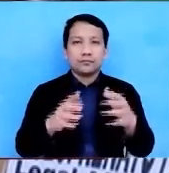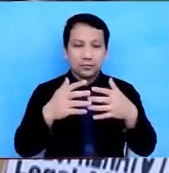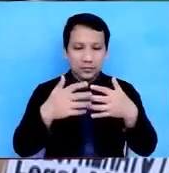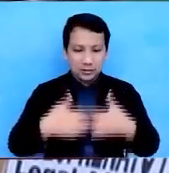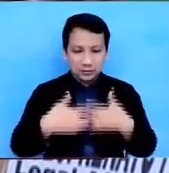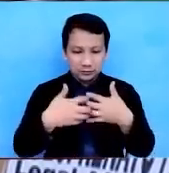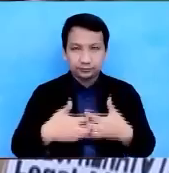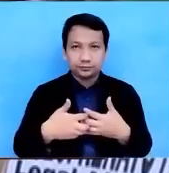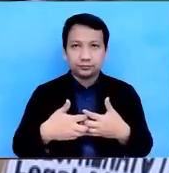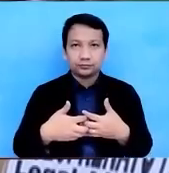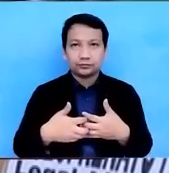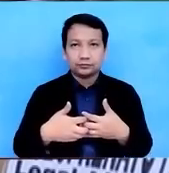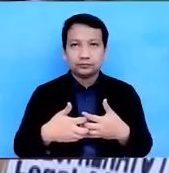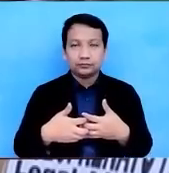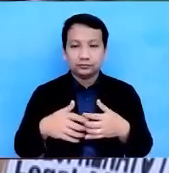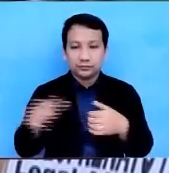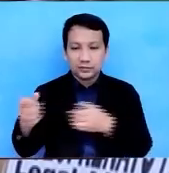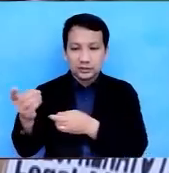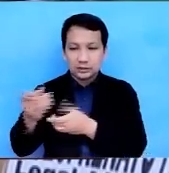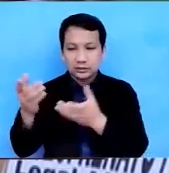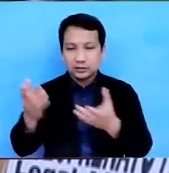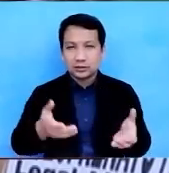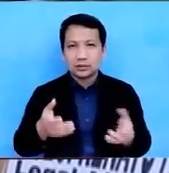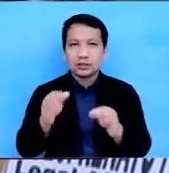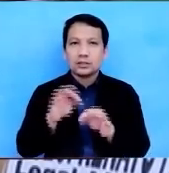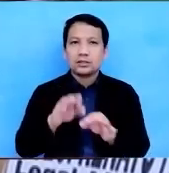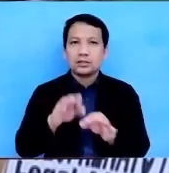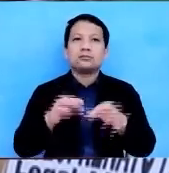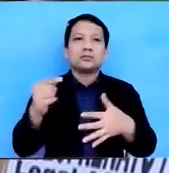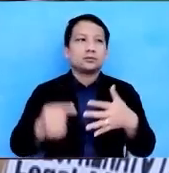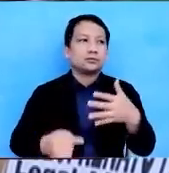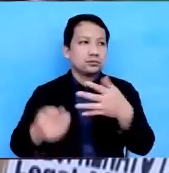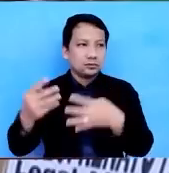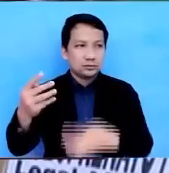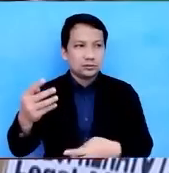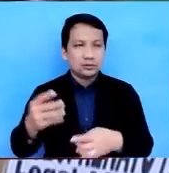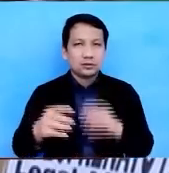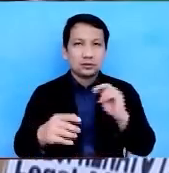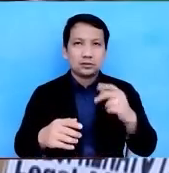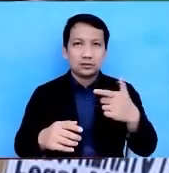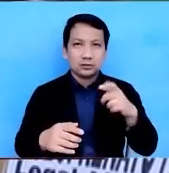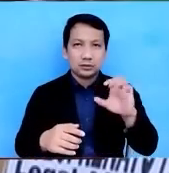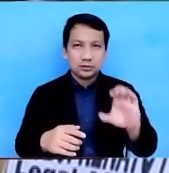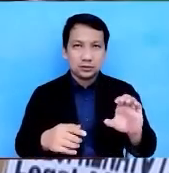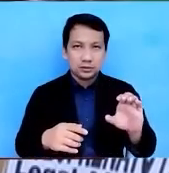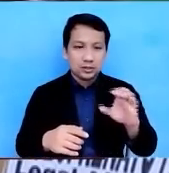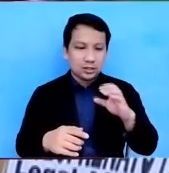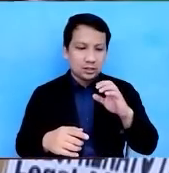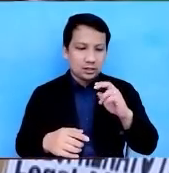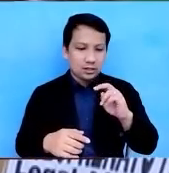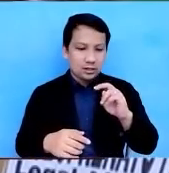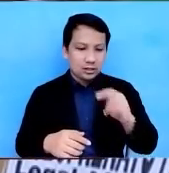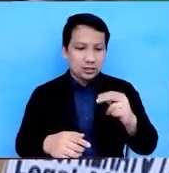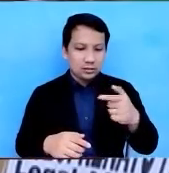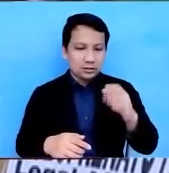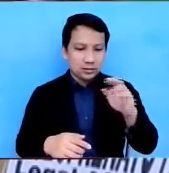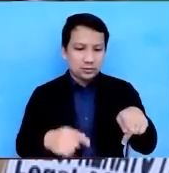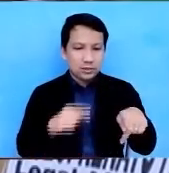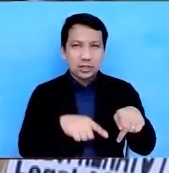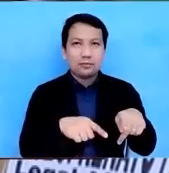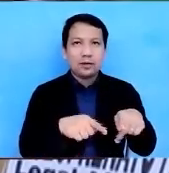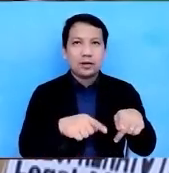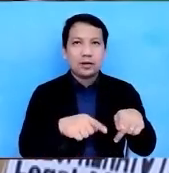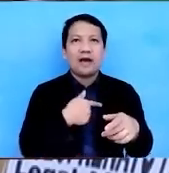saka ng mga distributors. Now, these are being checked by NGCP. Sila ho ang nagpapapasok. They have this